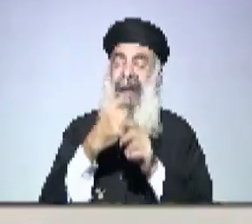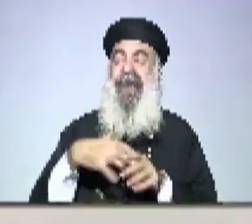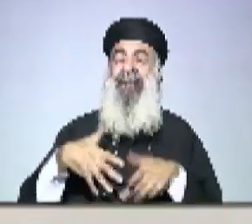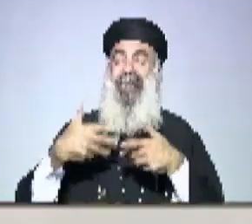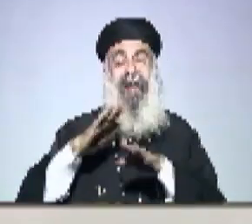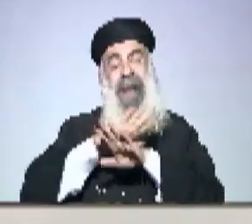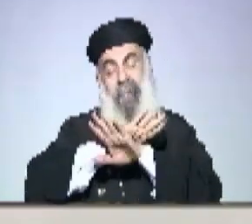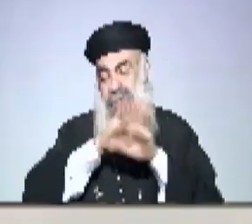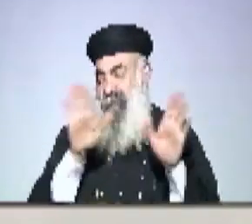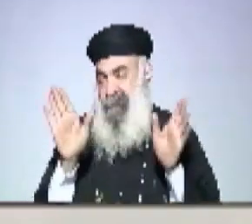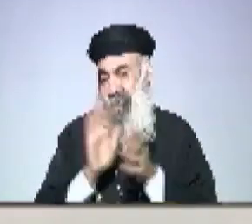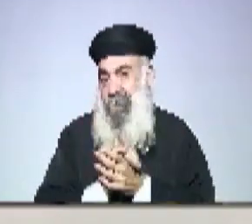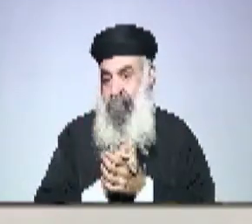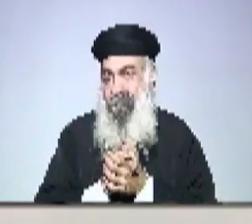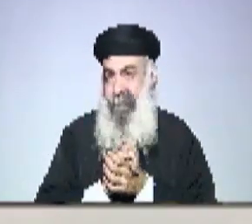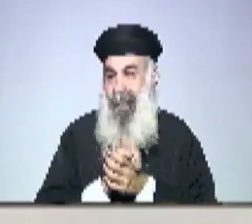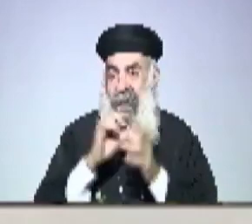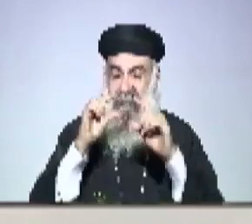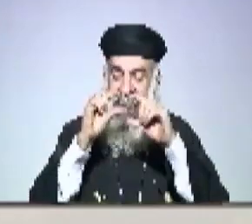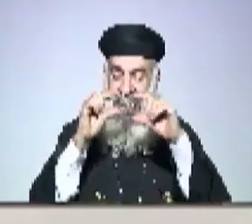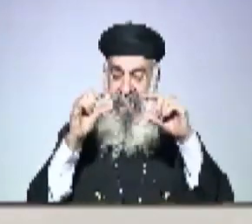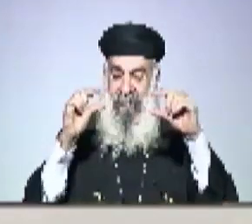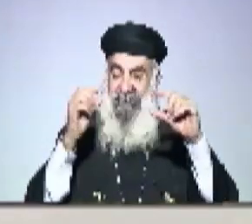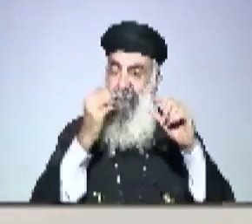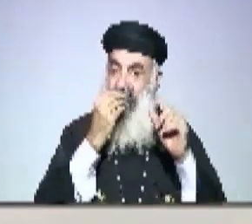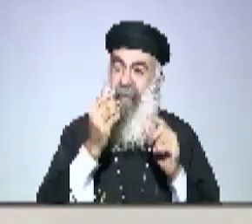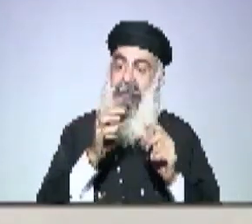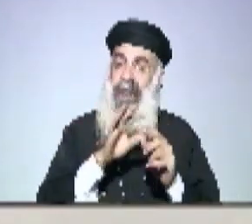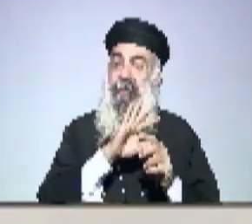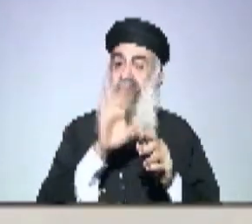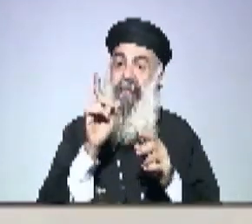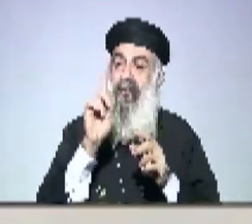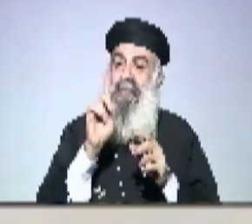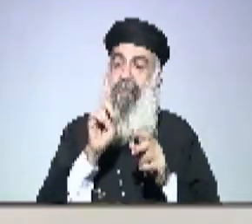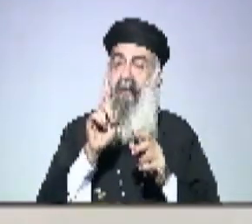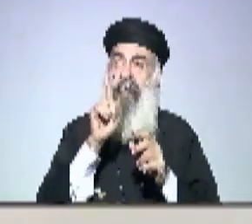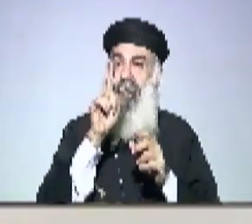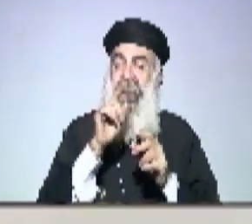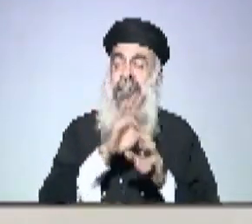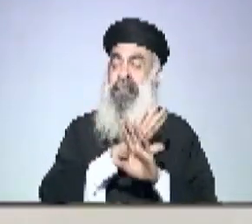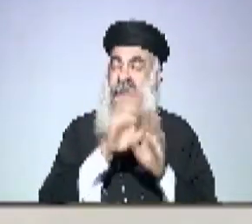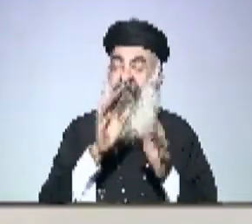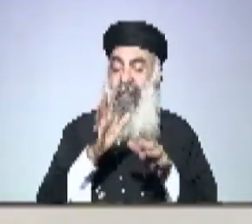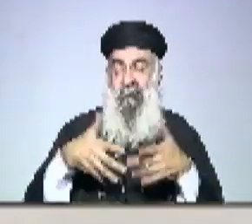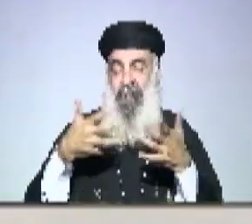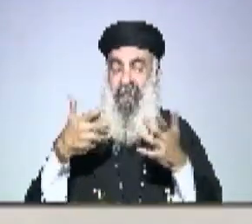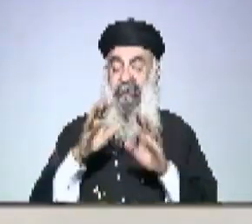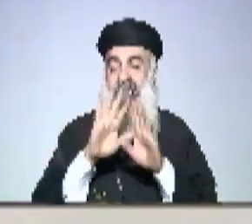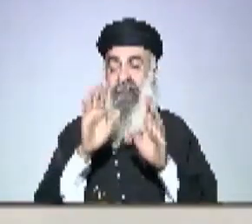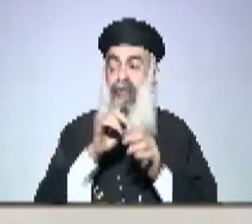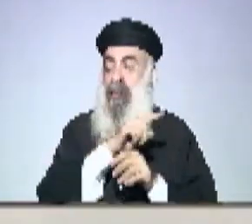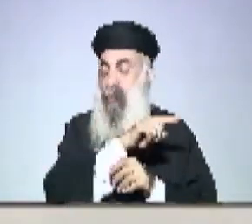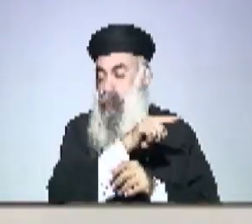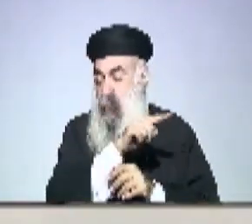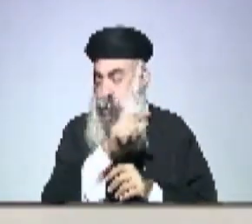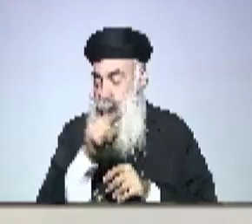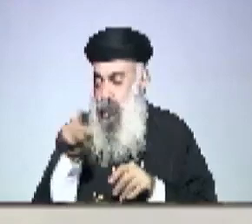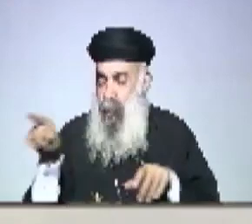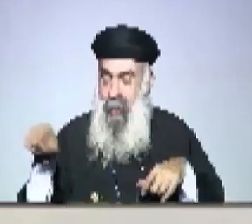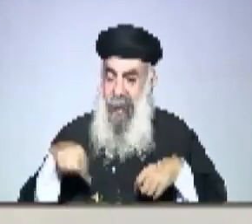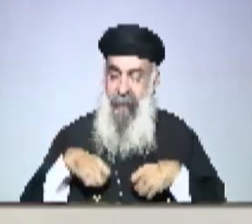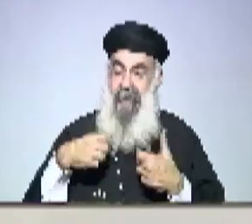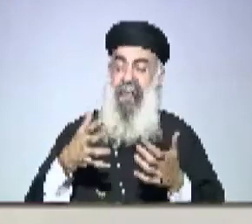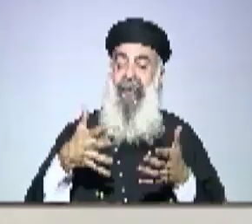فرحا الايه دي جميله قوي فلا تكون الا فرحا يعني ربنا بيوعد ان هتبقى في كل احوال حياتي انا